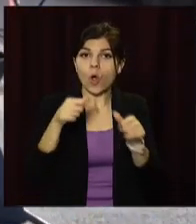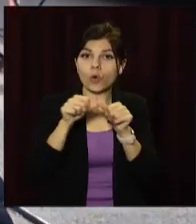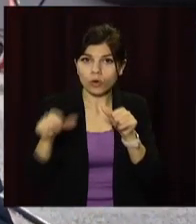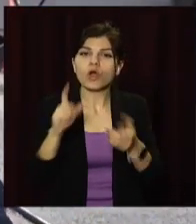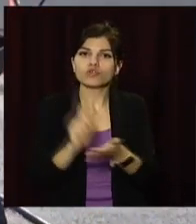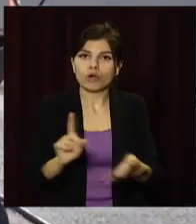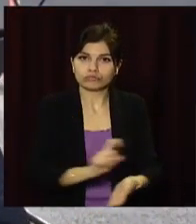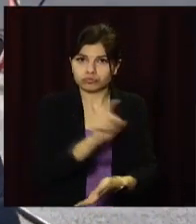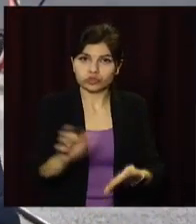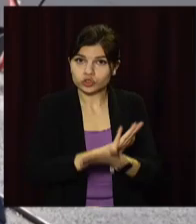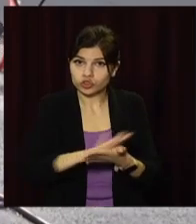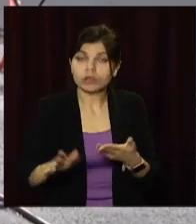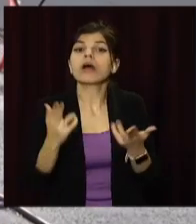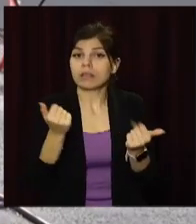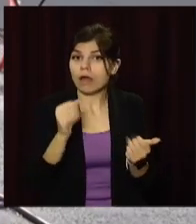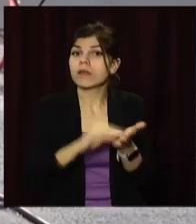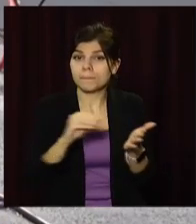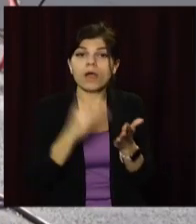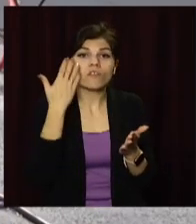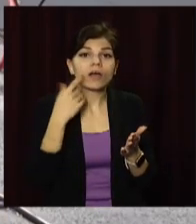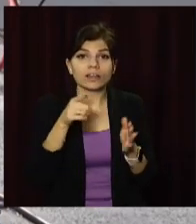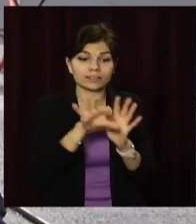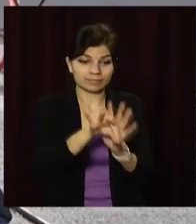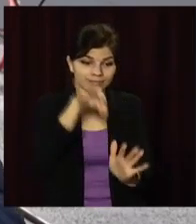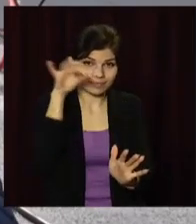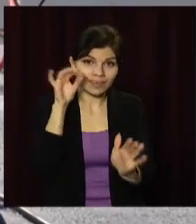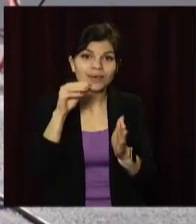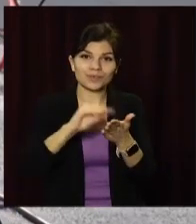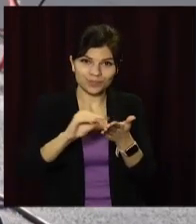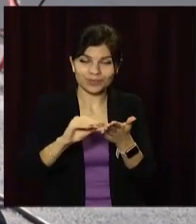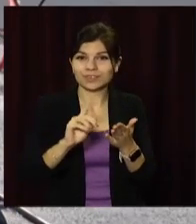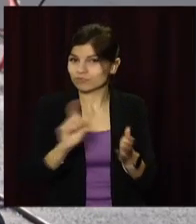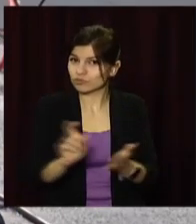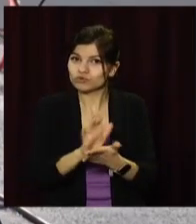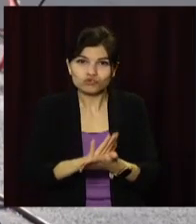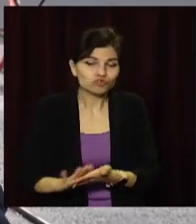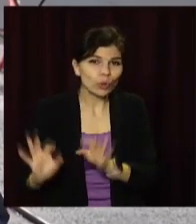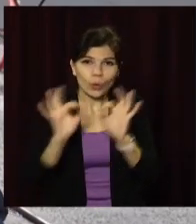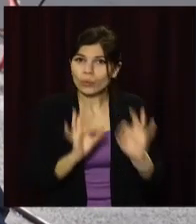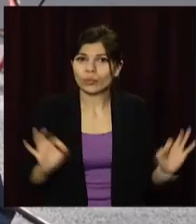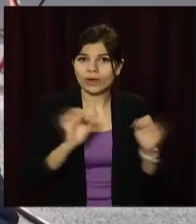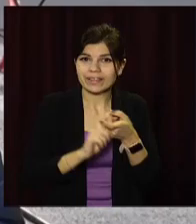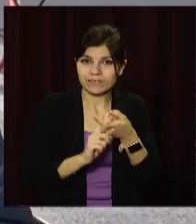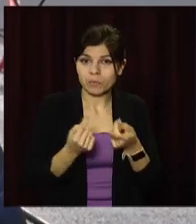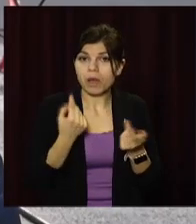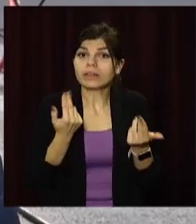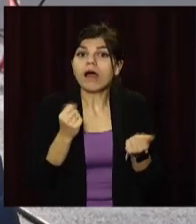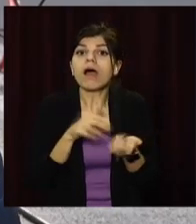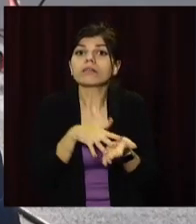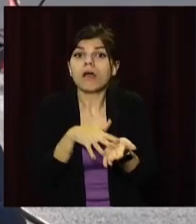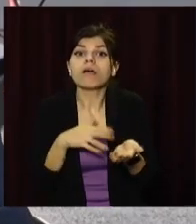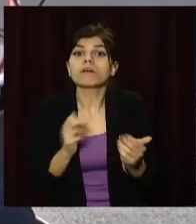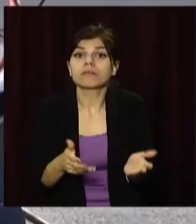повинна дезінфікуватися після того, як ви витягли пакет з тої урни, підписали пакет засобів індивідуального захисту, зав'язали. Як